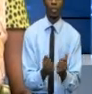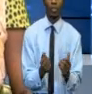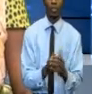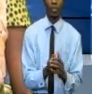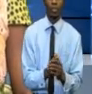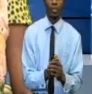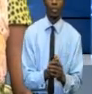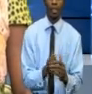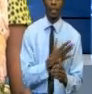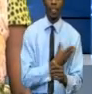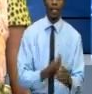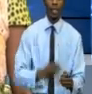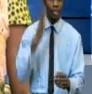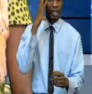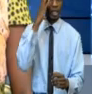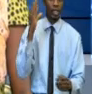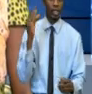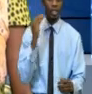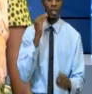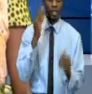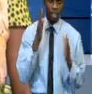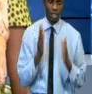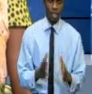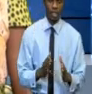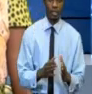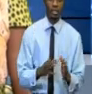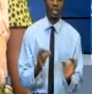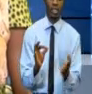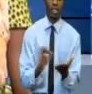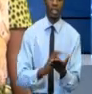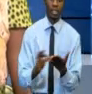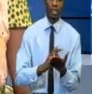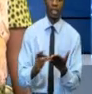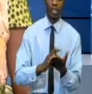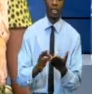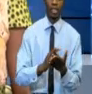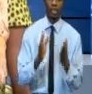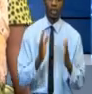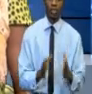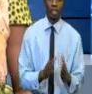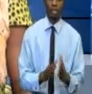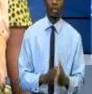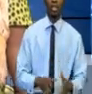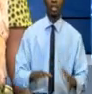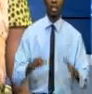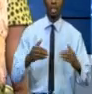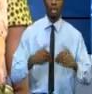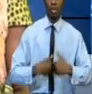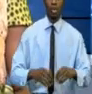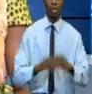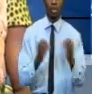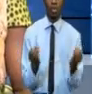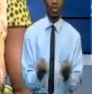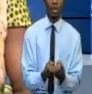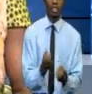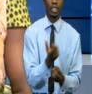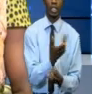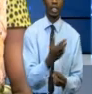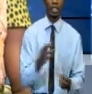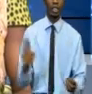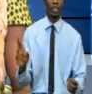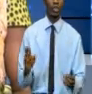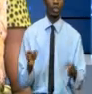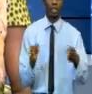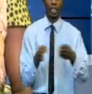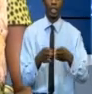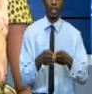a procédé à la vulgarisation de la loi portant la mise en exécution des ordres de l'Ordre, voulais-je dire, des experts comptables de